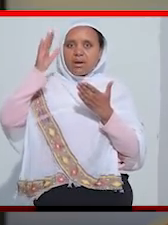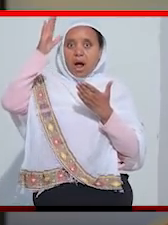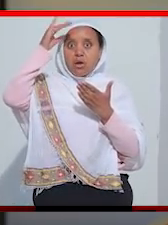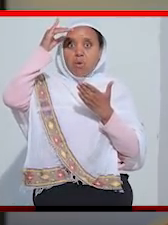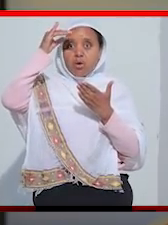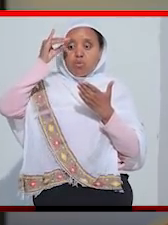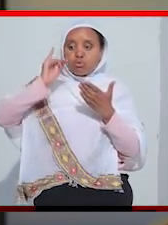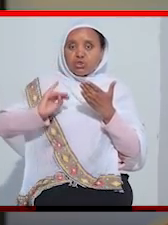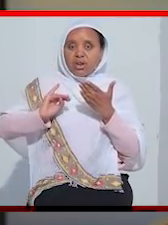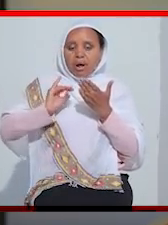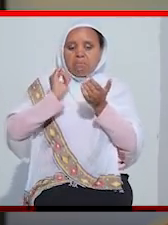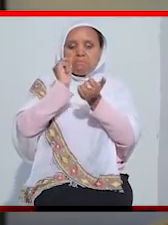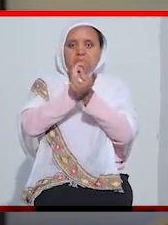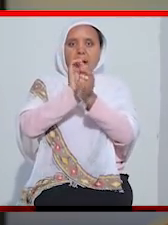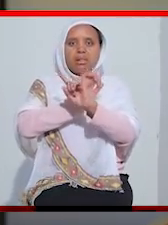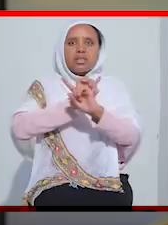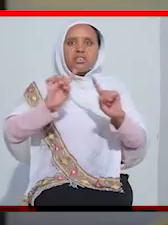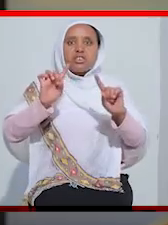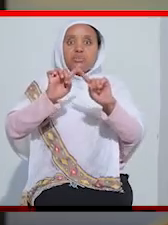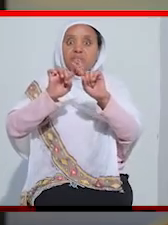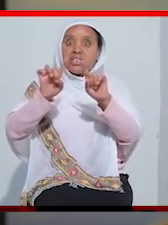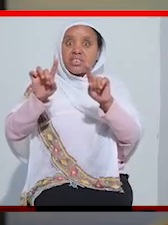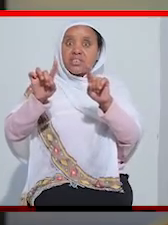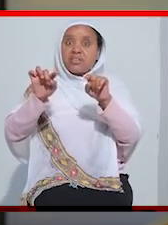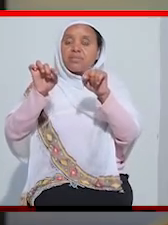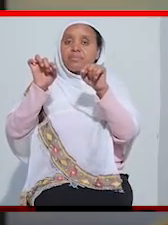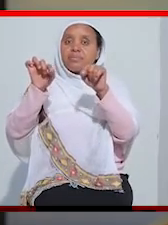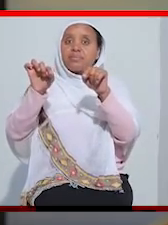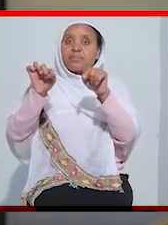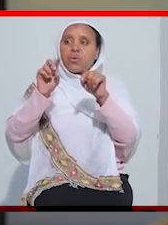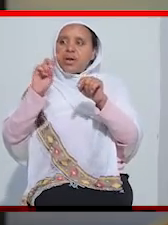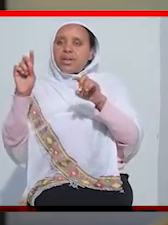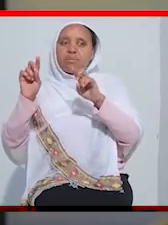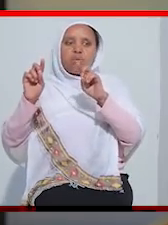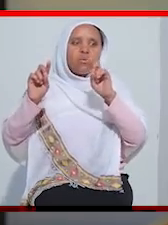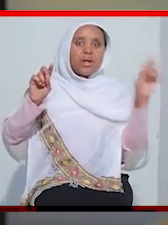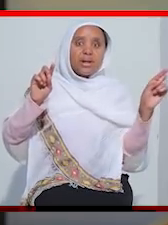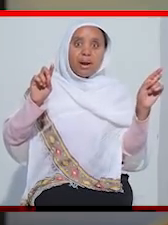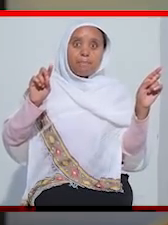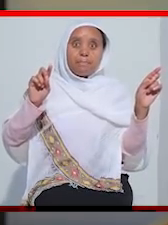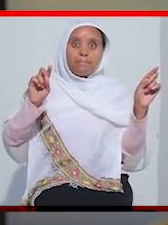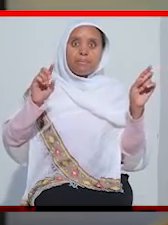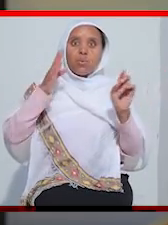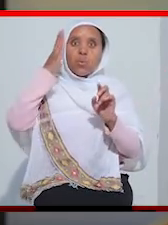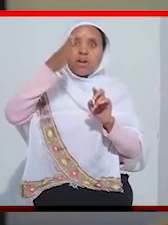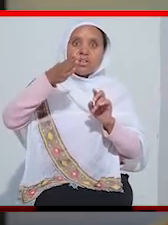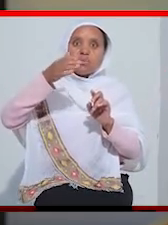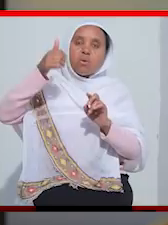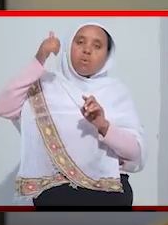የዚህ ውርንጭላ የአህያዋ ውርንጭላ ደግሞ አልታሰረችም፣ ግን ይምነ ወጽግመ ወደ ቀኝም ወደ